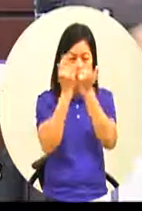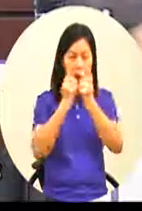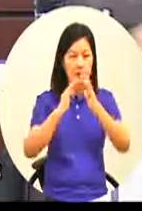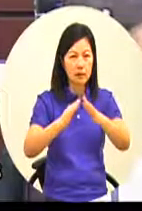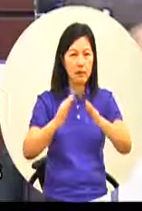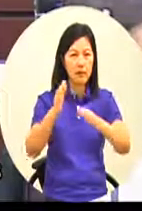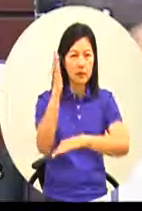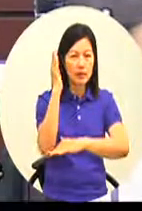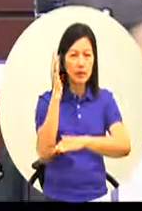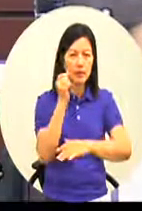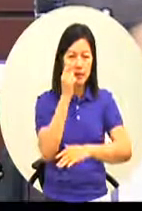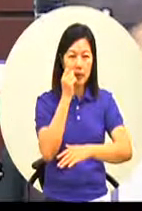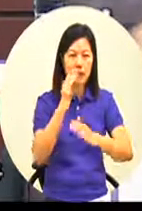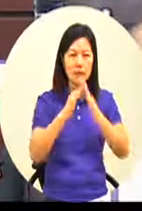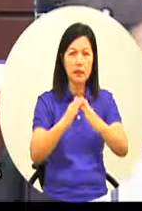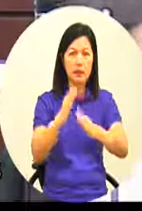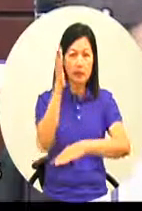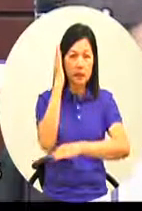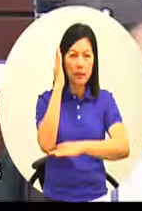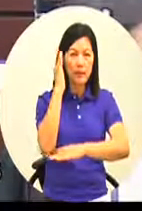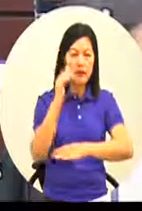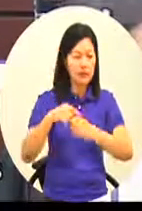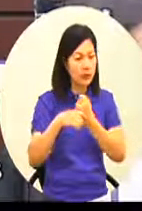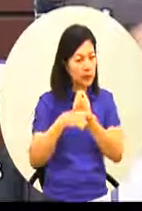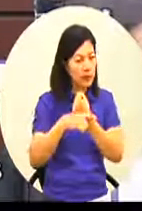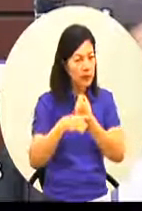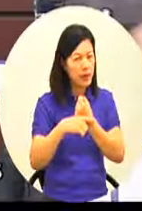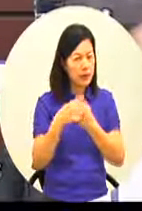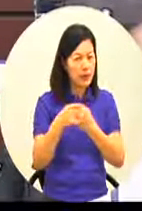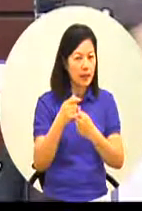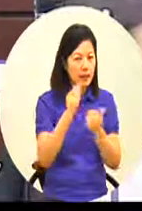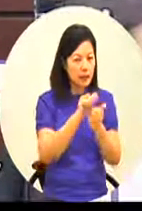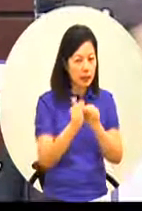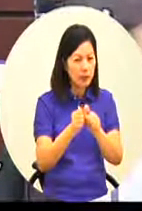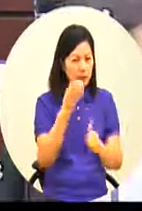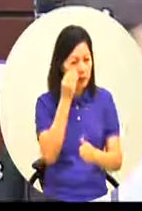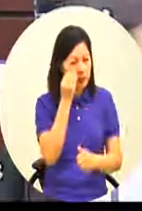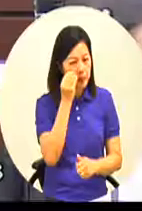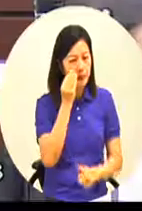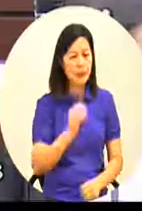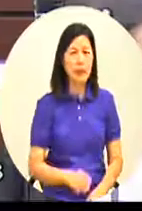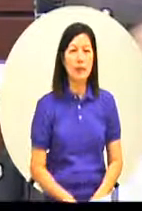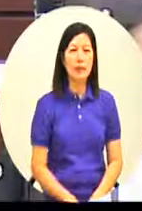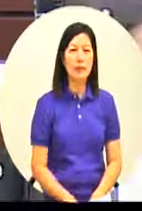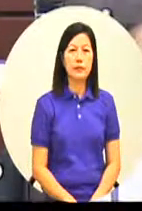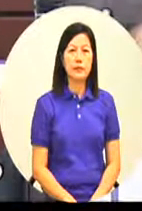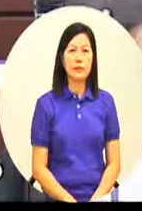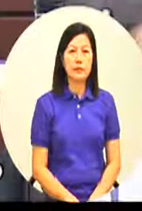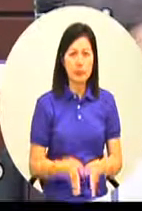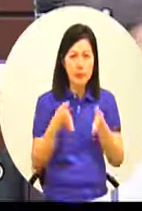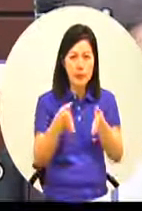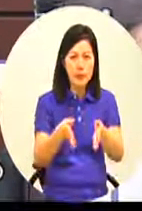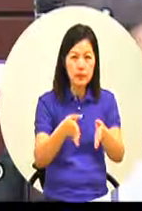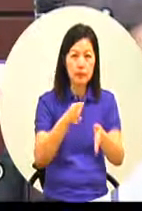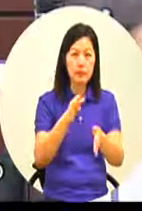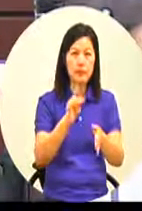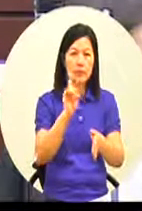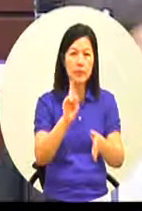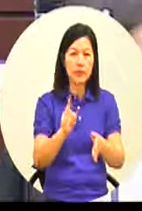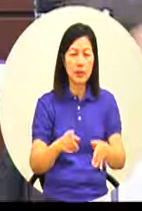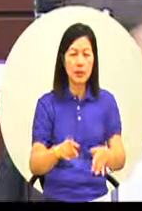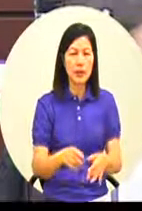市政府有做过研议啦，也互相观摩啦，只是说要把最主要的目的是要把我们既有